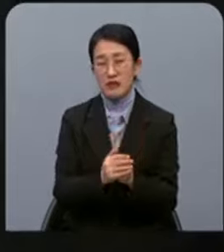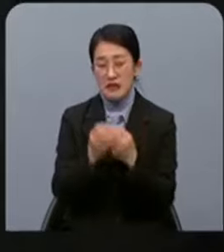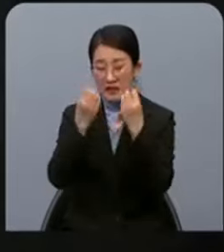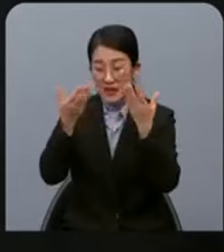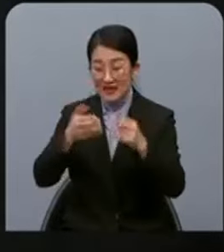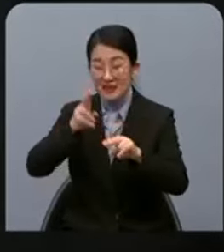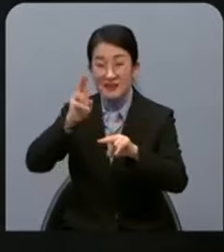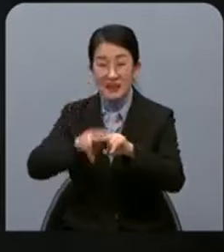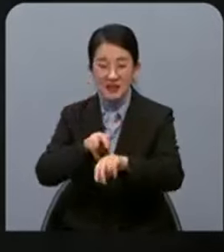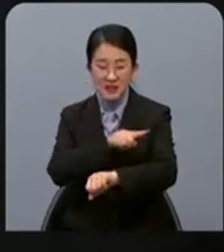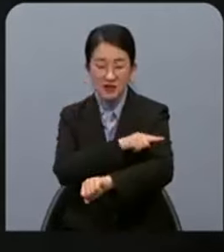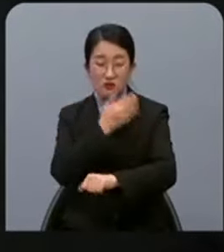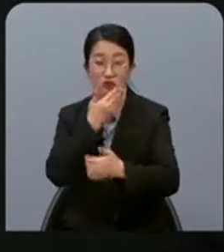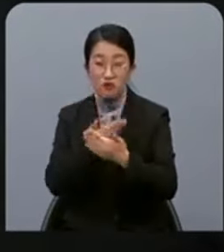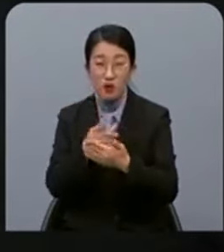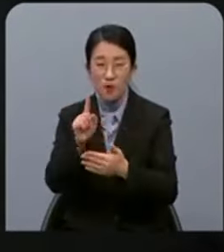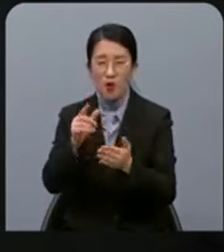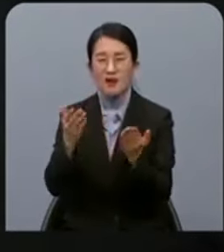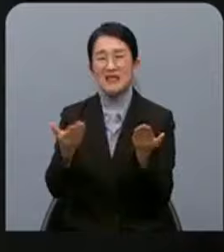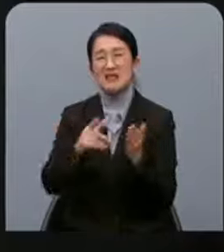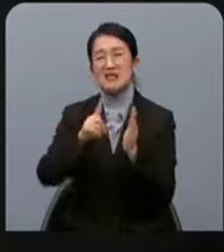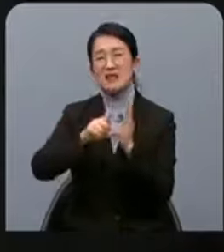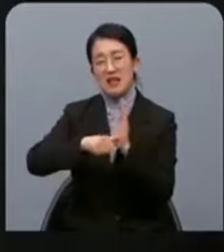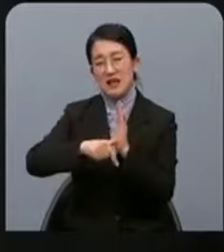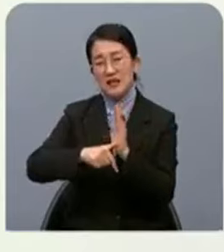가장 눈여겨보는 건 근무 시간입니다.